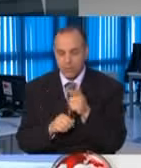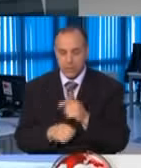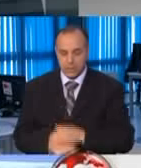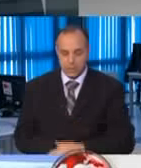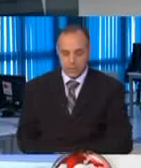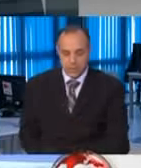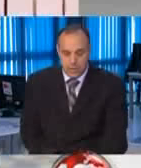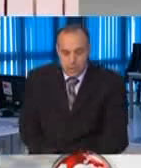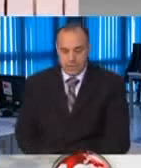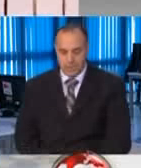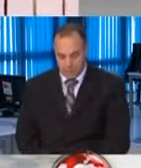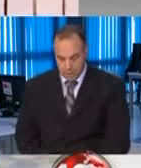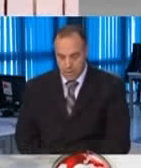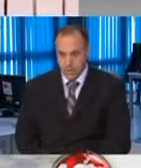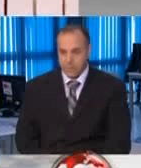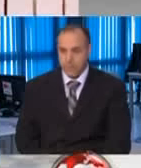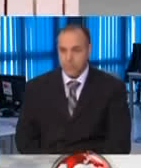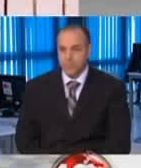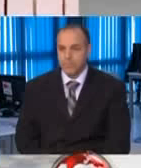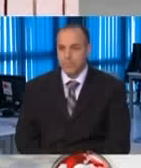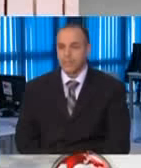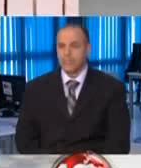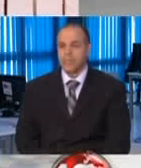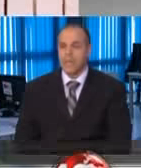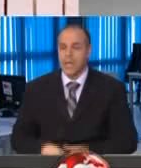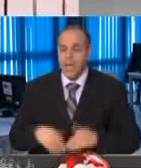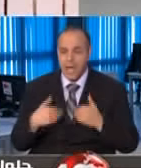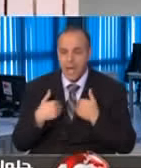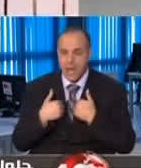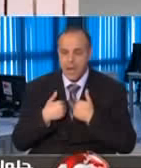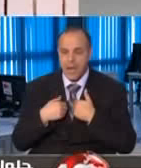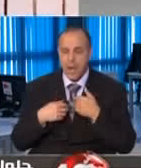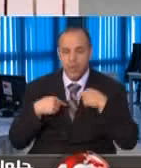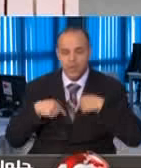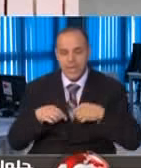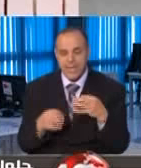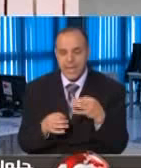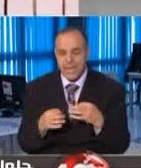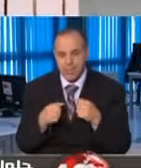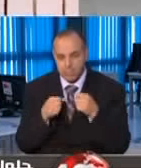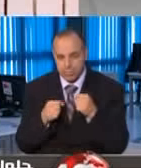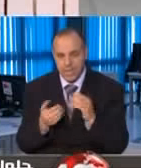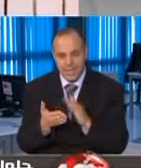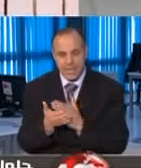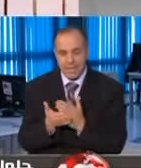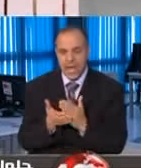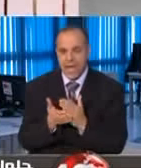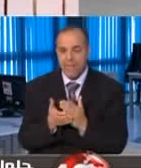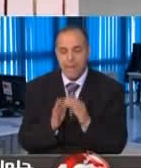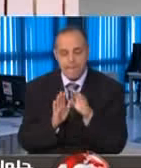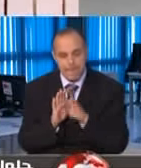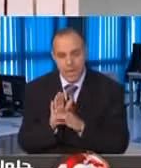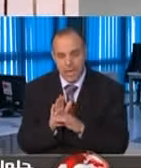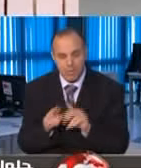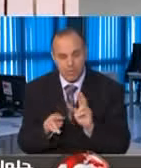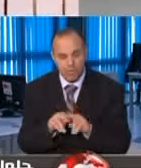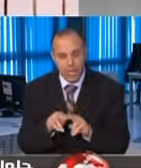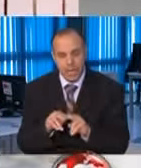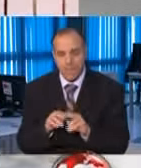القادمة. قمنا عن طريق وزارة العدل بطبيعة الحال بإعداد استراتيجية